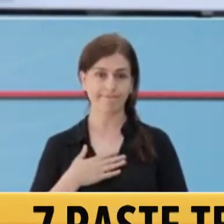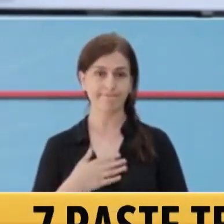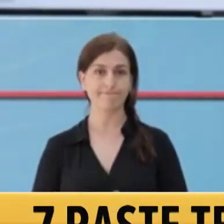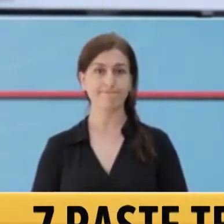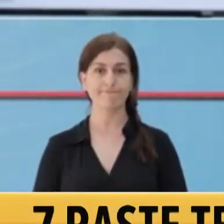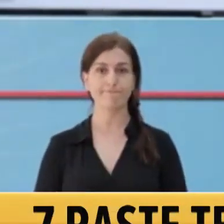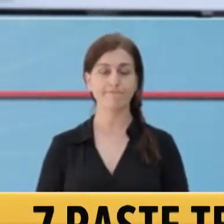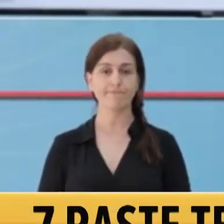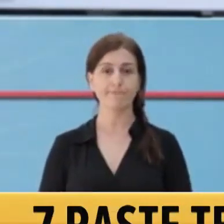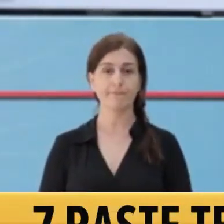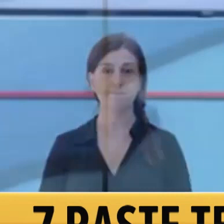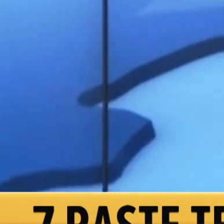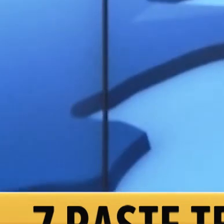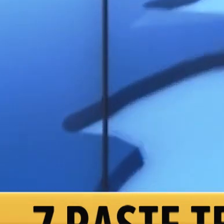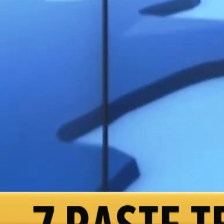0800 40 40.